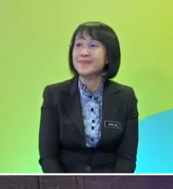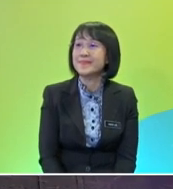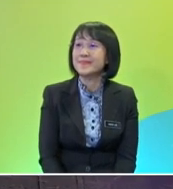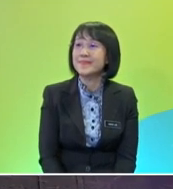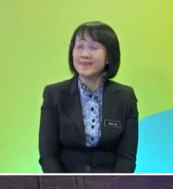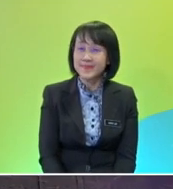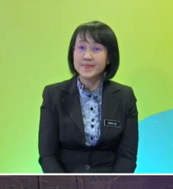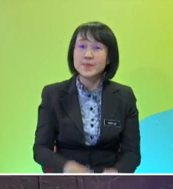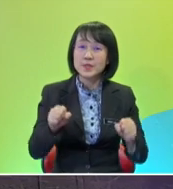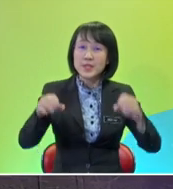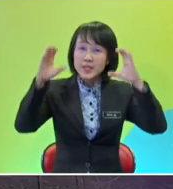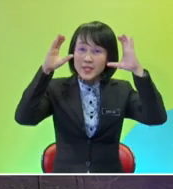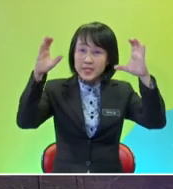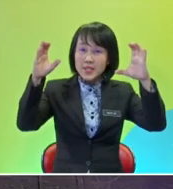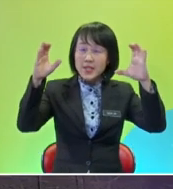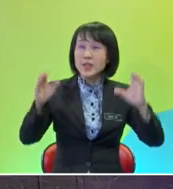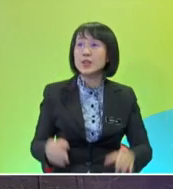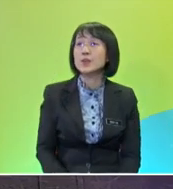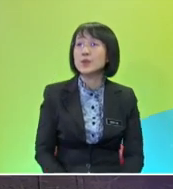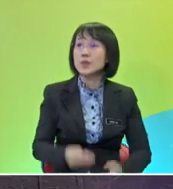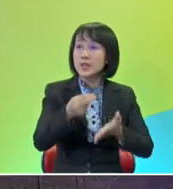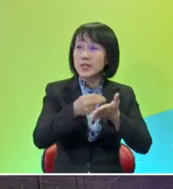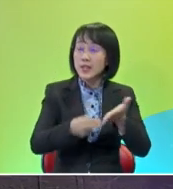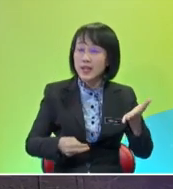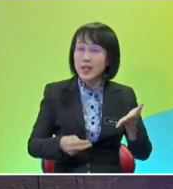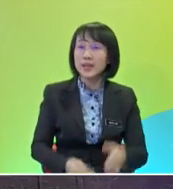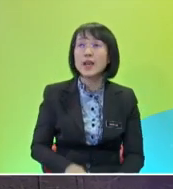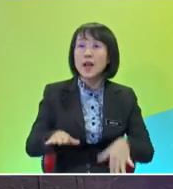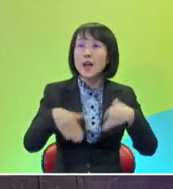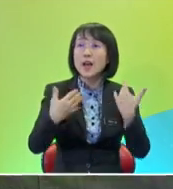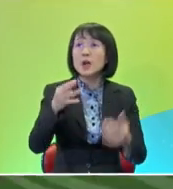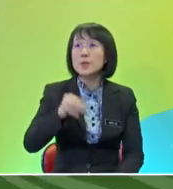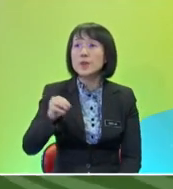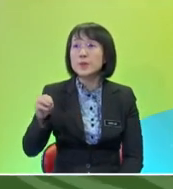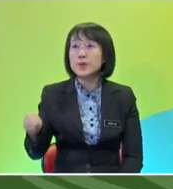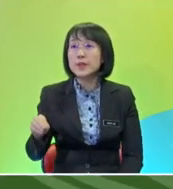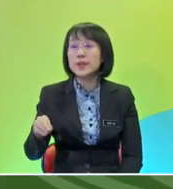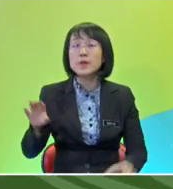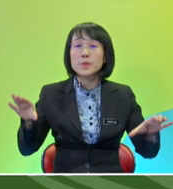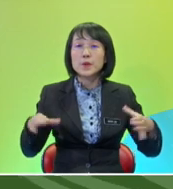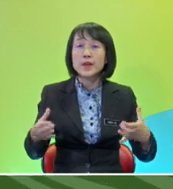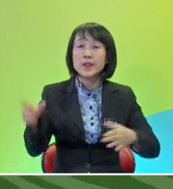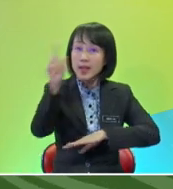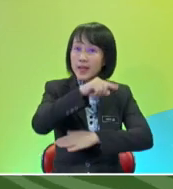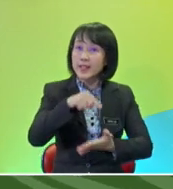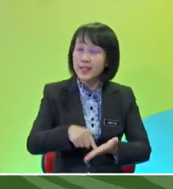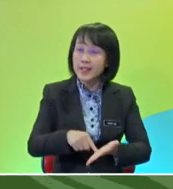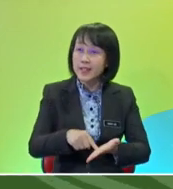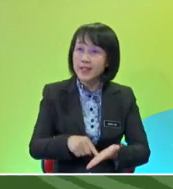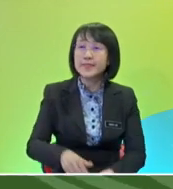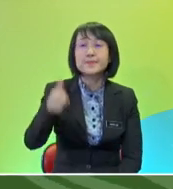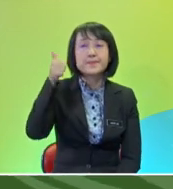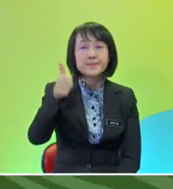menilai sedikit bagaimana prestasi murid-murid kita dalam talian pada hari ini, cikgu? Prestasi murid-murid kita dalam talian hari ini sangat baik.